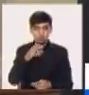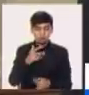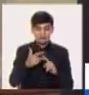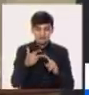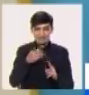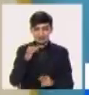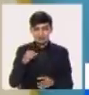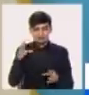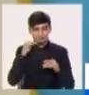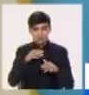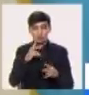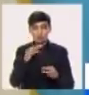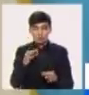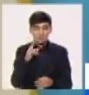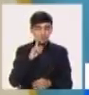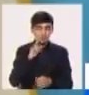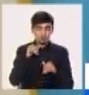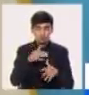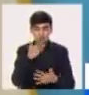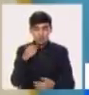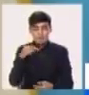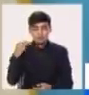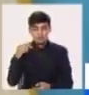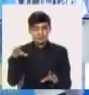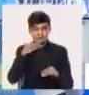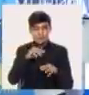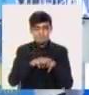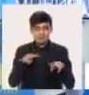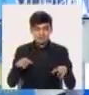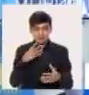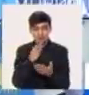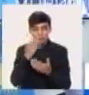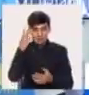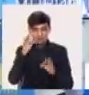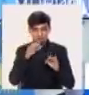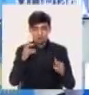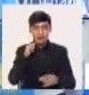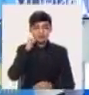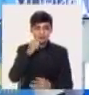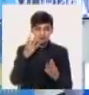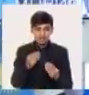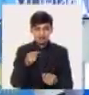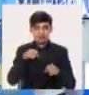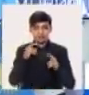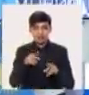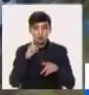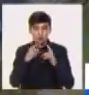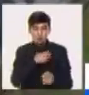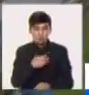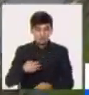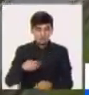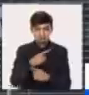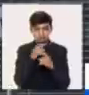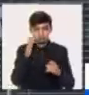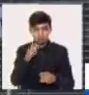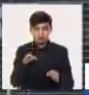не принято. К президенту должны поступить предложения всех министров, и, скорее всего, завтра межведомственная комиссия озвучит итог. Сегодня